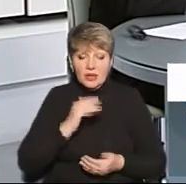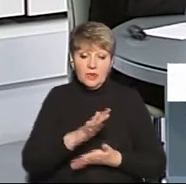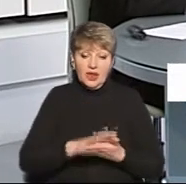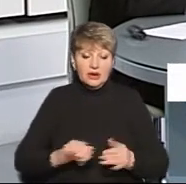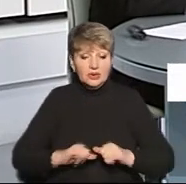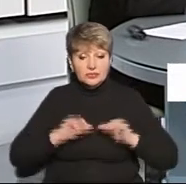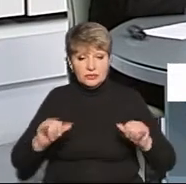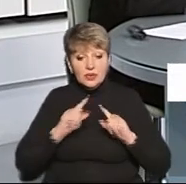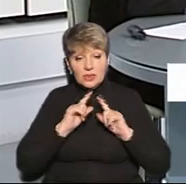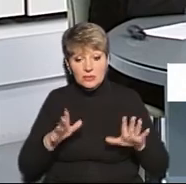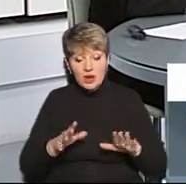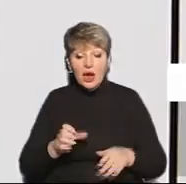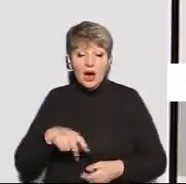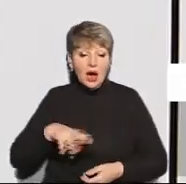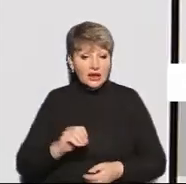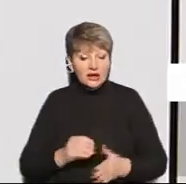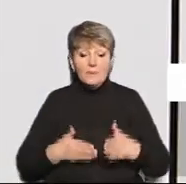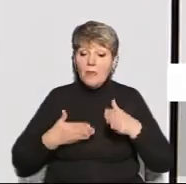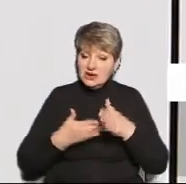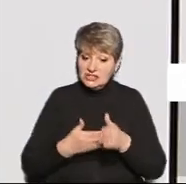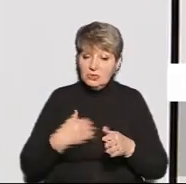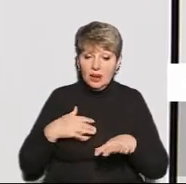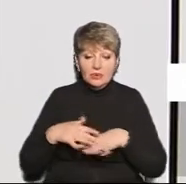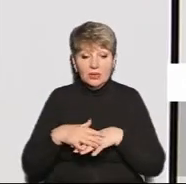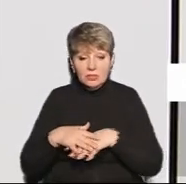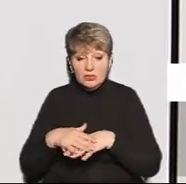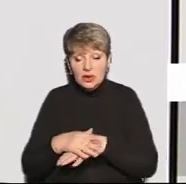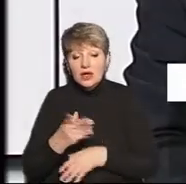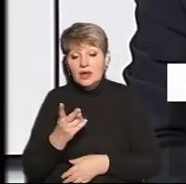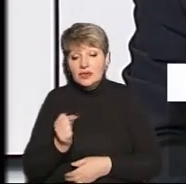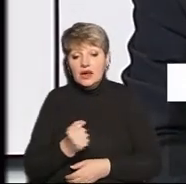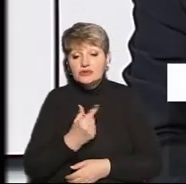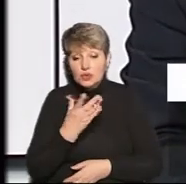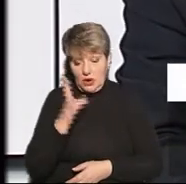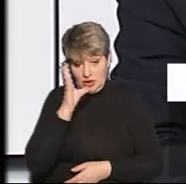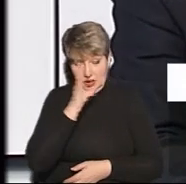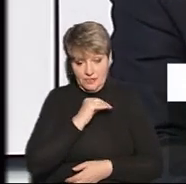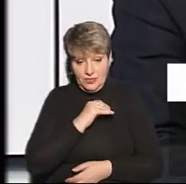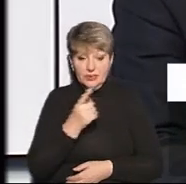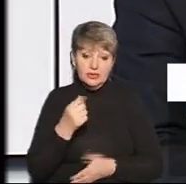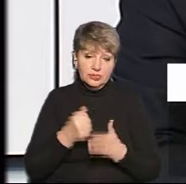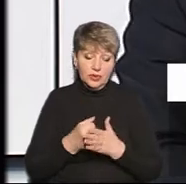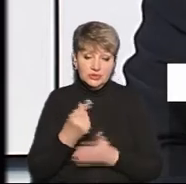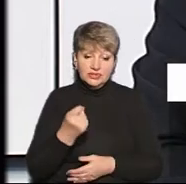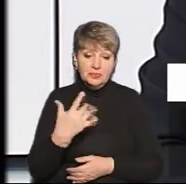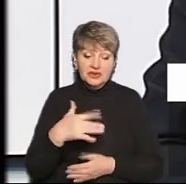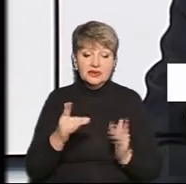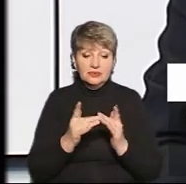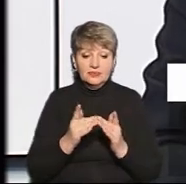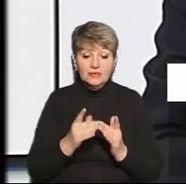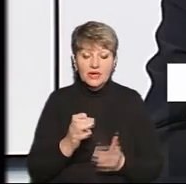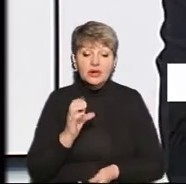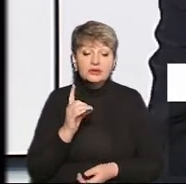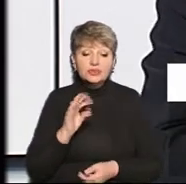базу. Але максимально ми порахували, що лікарня може прийняти 150 ліжок. На який термін? На який термін пологовий будинок